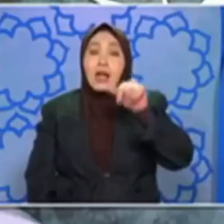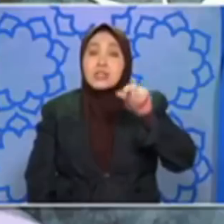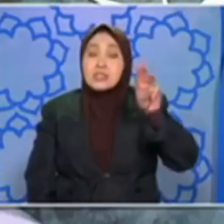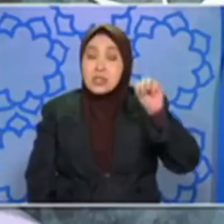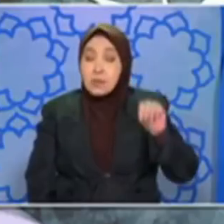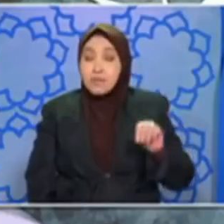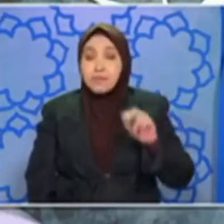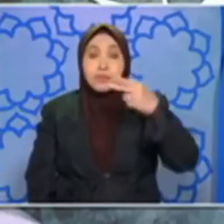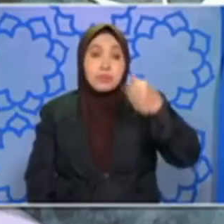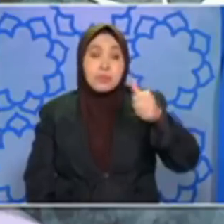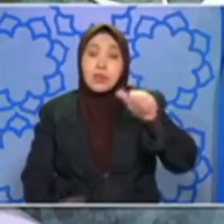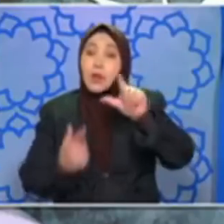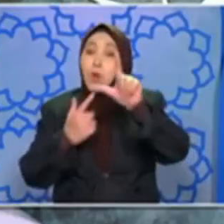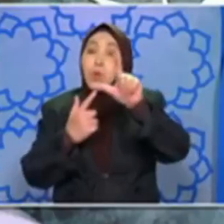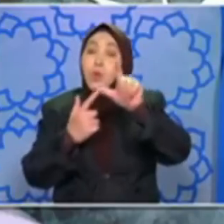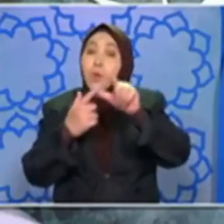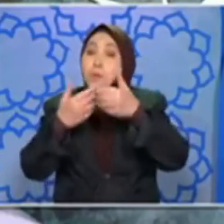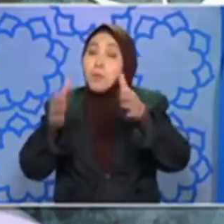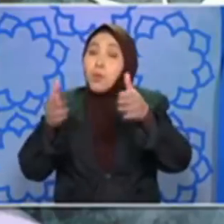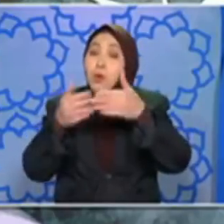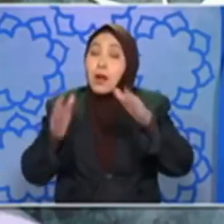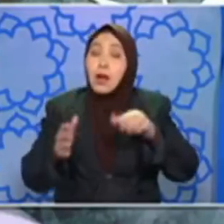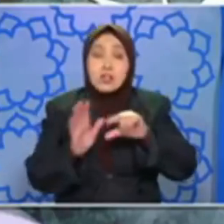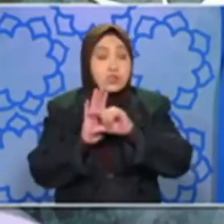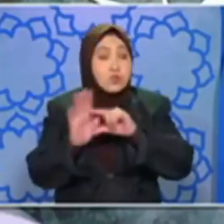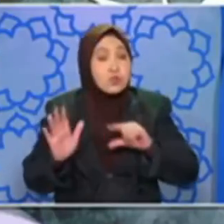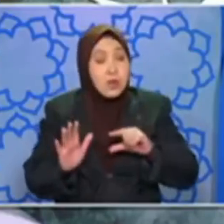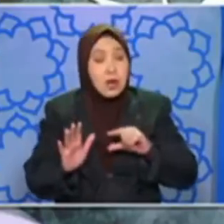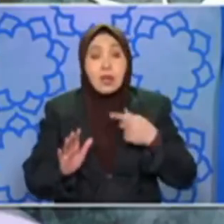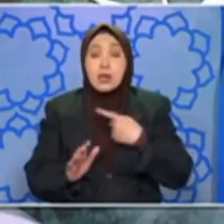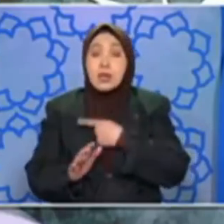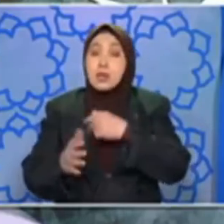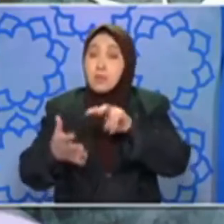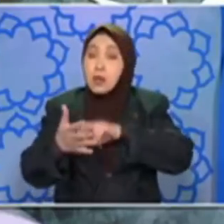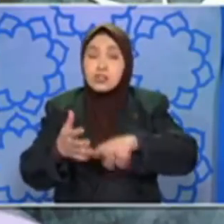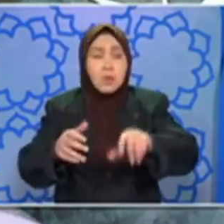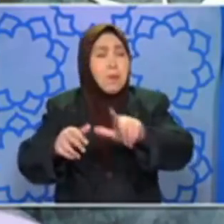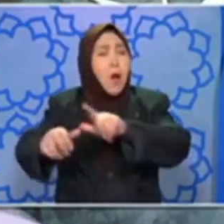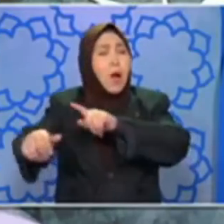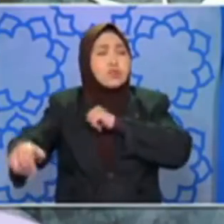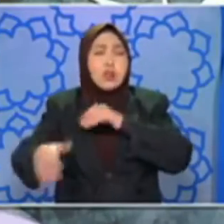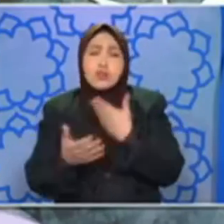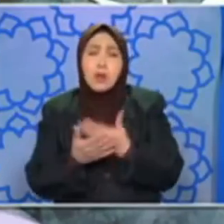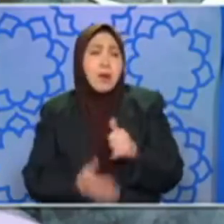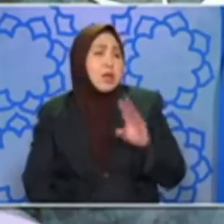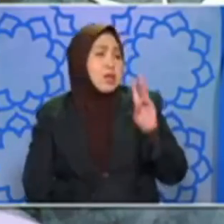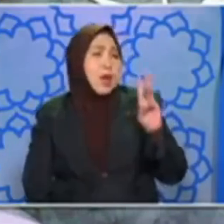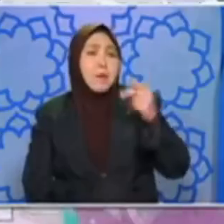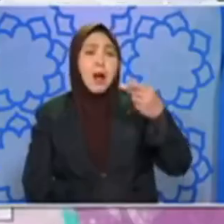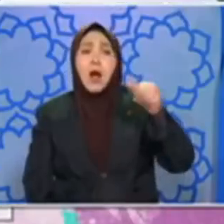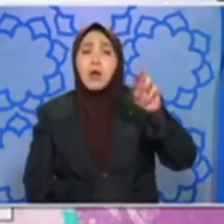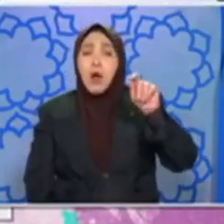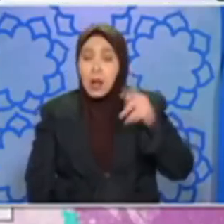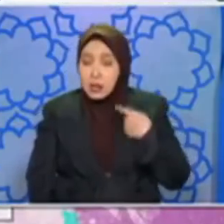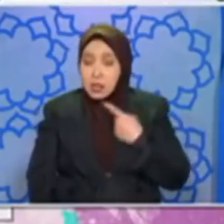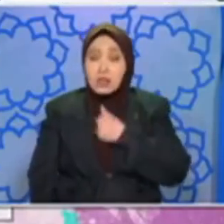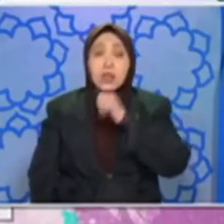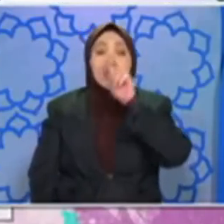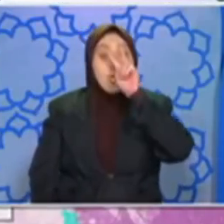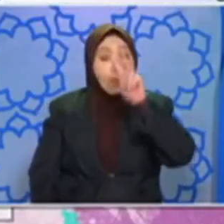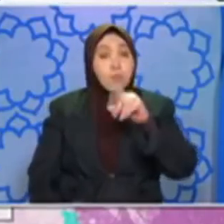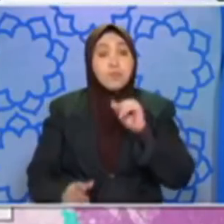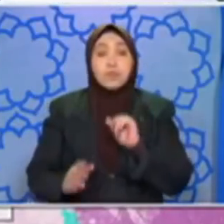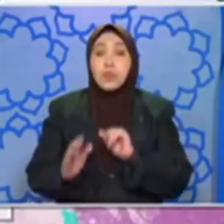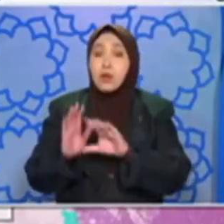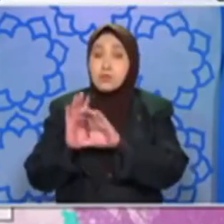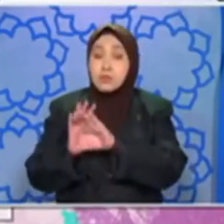Tentang huruf-huruf pembukaan surah yang kita baca, ada yang kena baca panjang sampai 6 harakat kan. Kita lihat, kita ambil beberapa contoh.